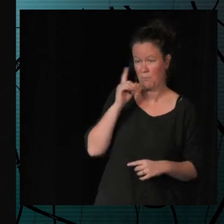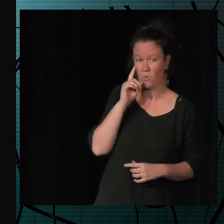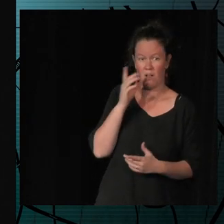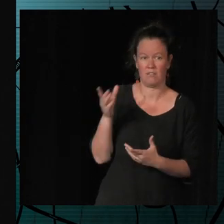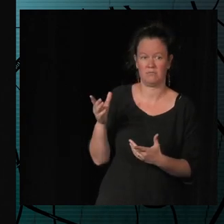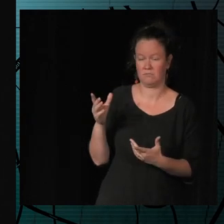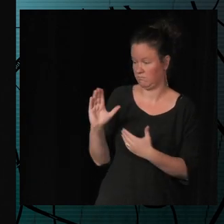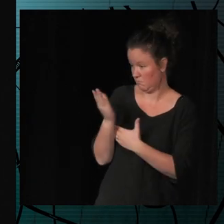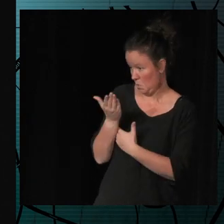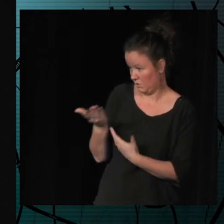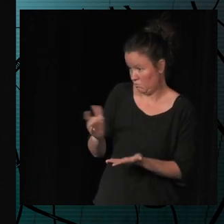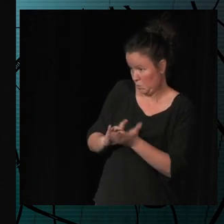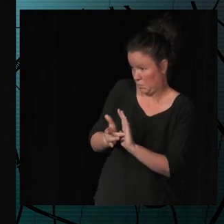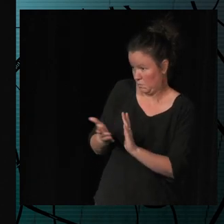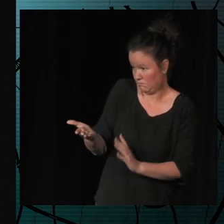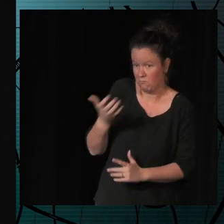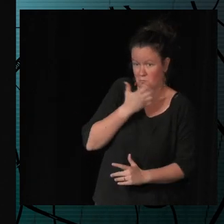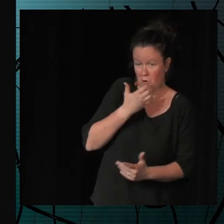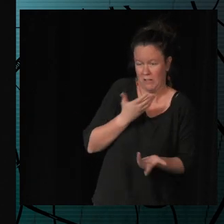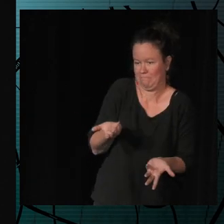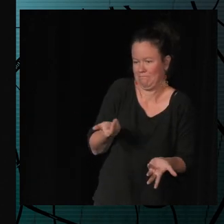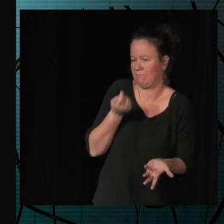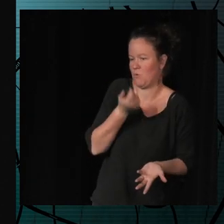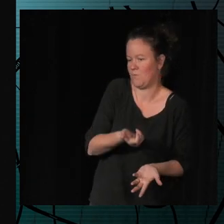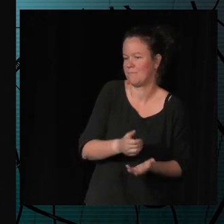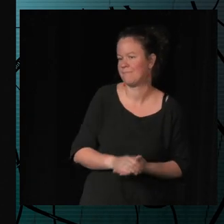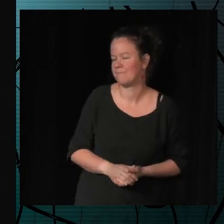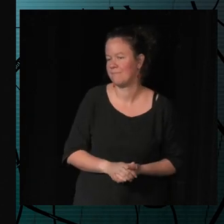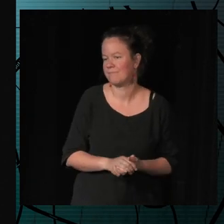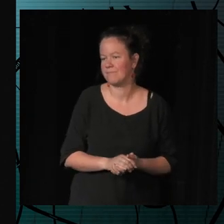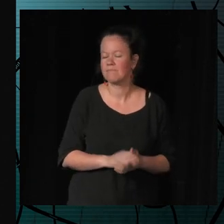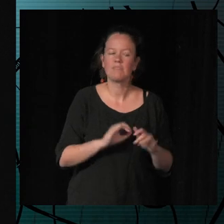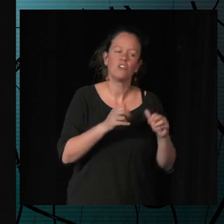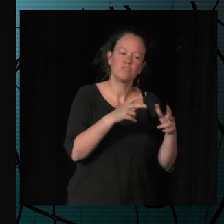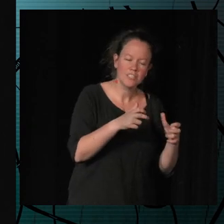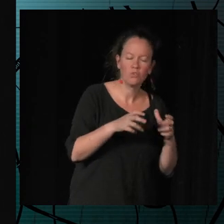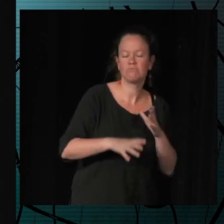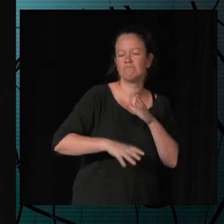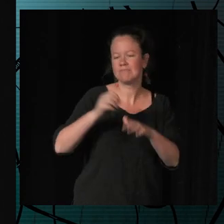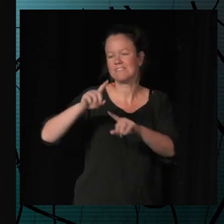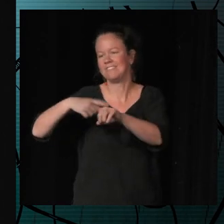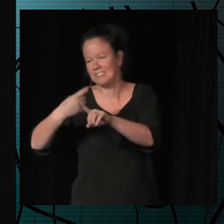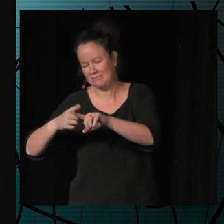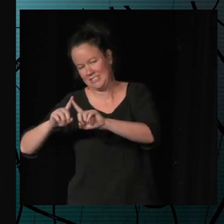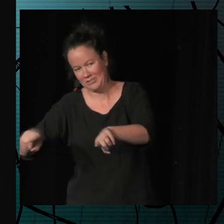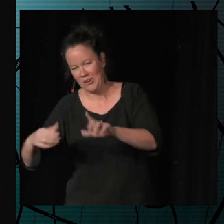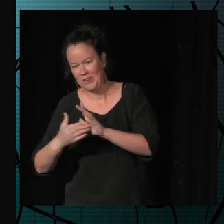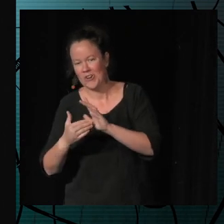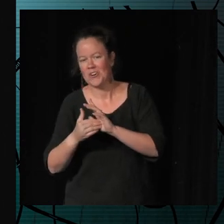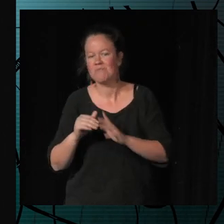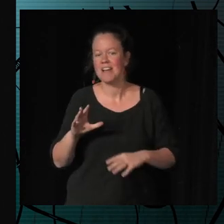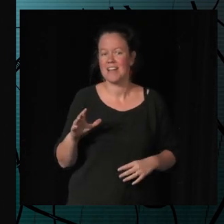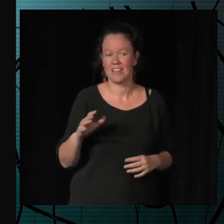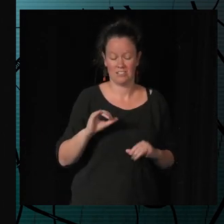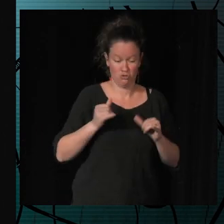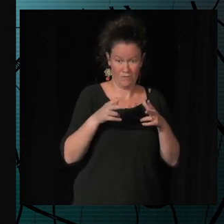dans l'horreur et parce que le en tout cas avec le jeu vidéo au cinéma c'est encore un autre problème mais au jeu vidéo dans le jeu vidéo si on a des lumières